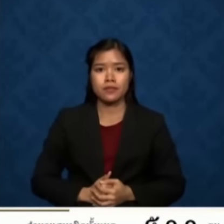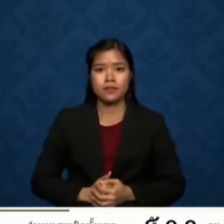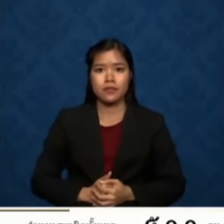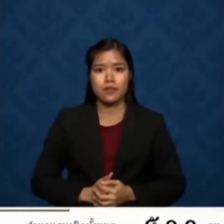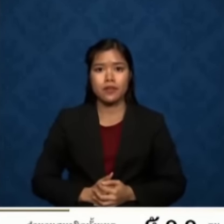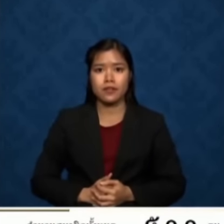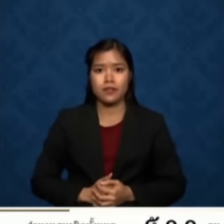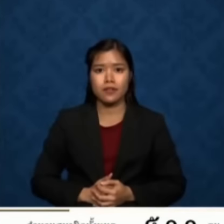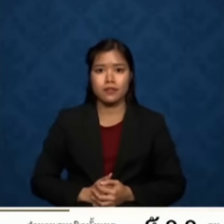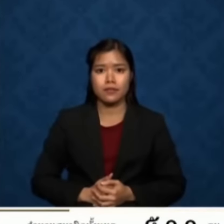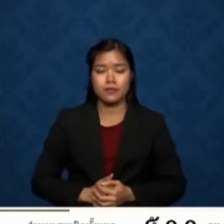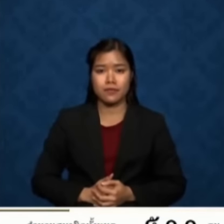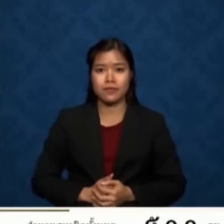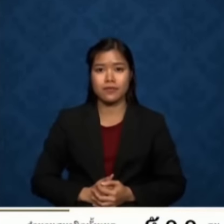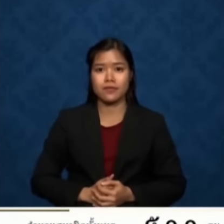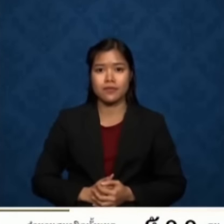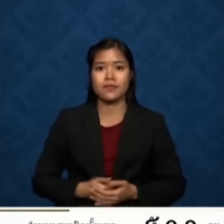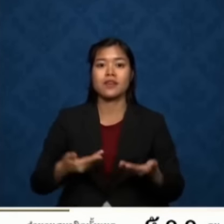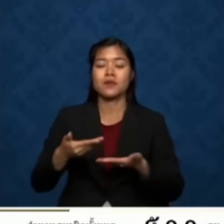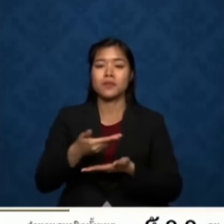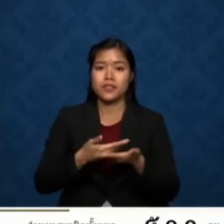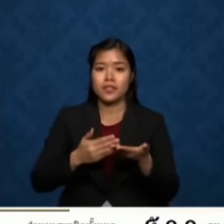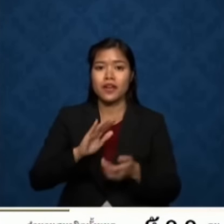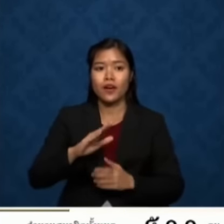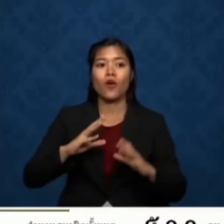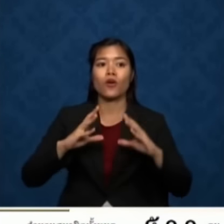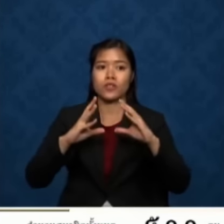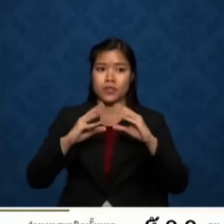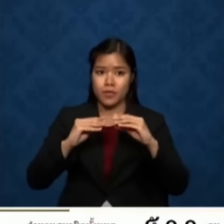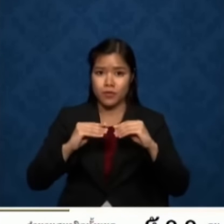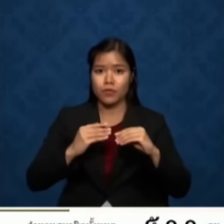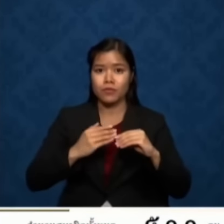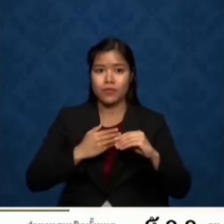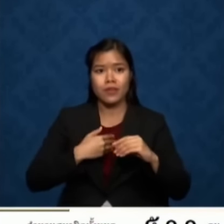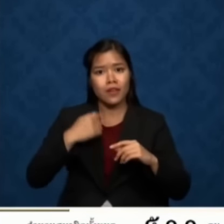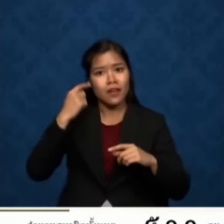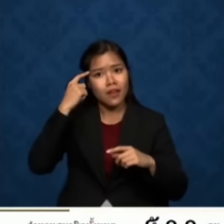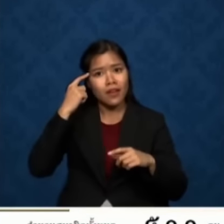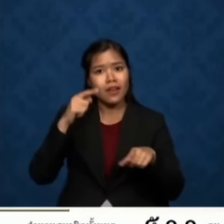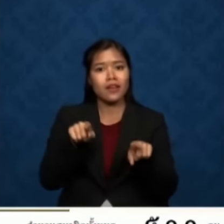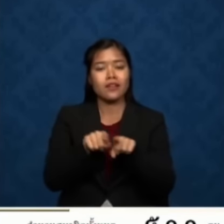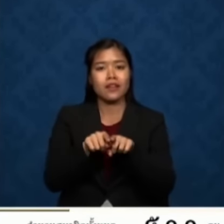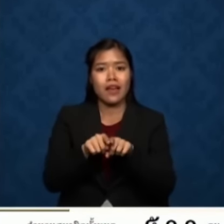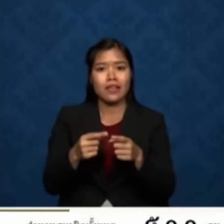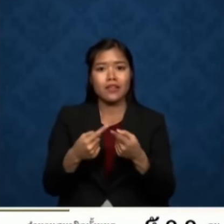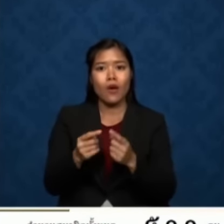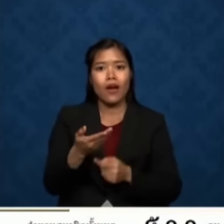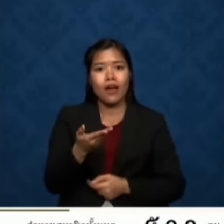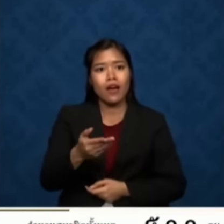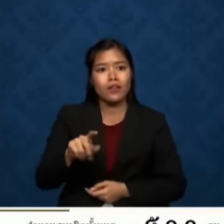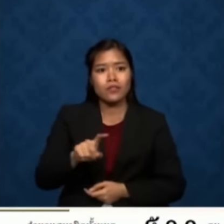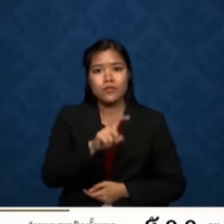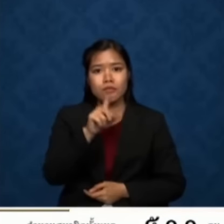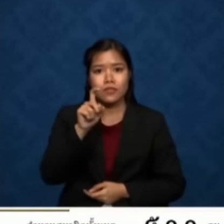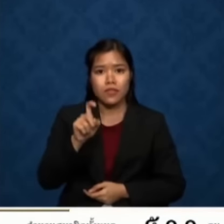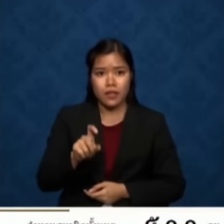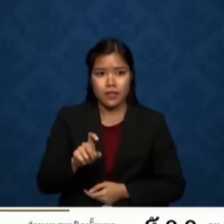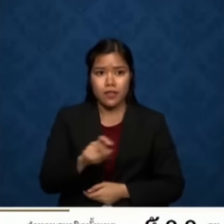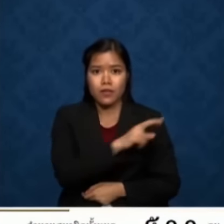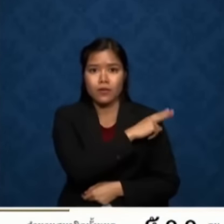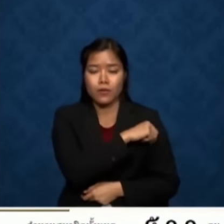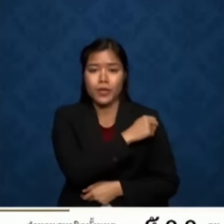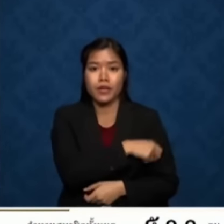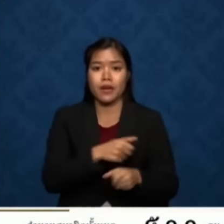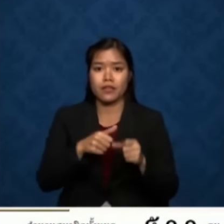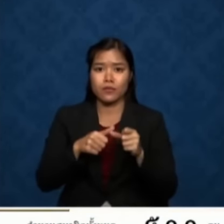กล่าวคือการพิจารณาของที่ประชุมเราเห็นร่วมด้วยแต่ท่านสงสัยว่าการไปอยู่โรงพยาบาลเ